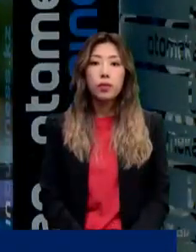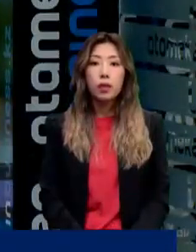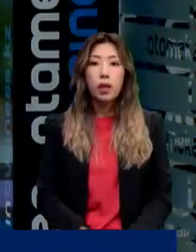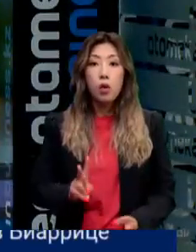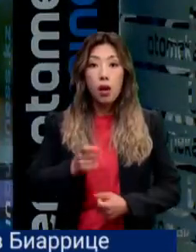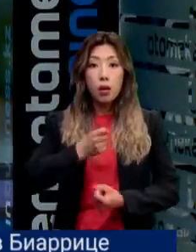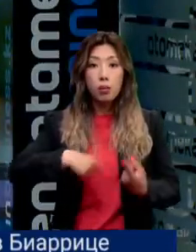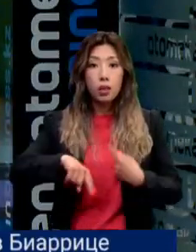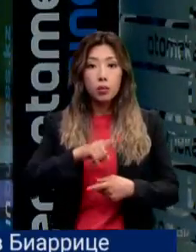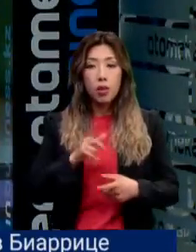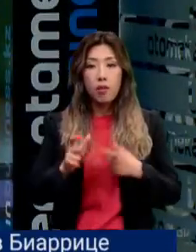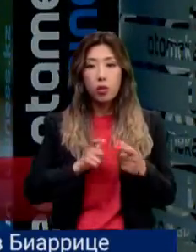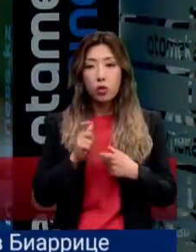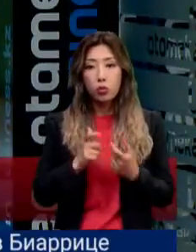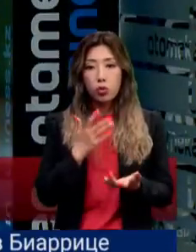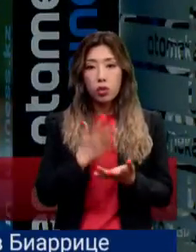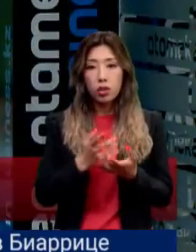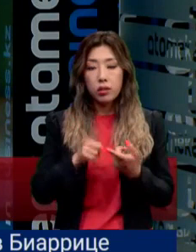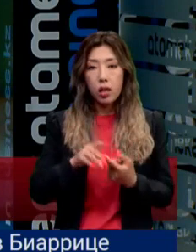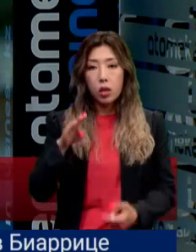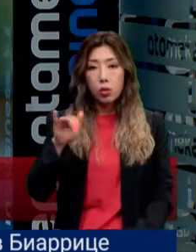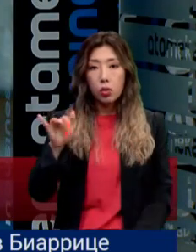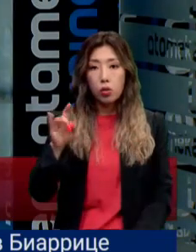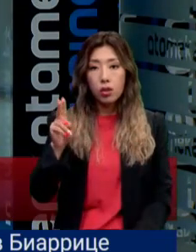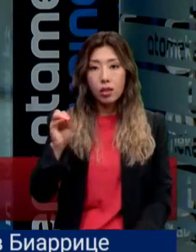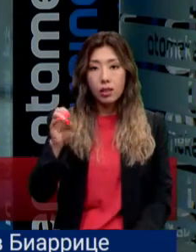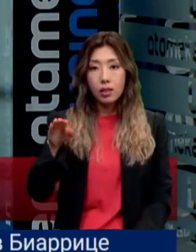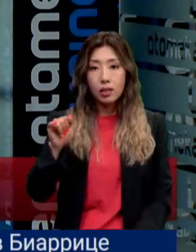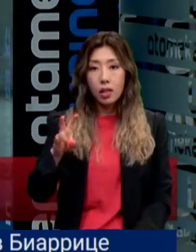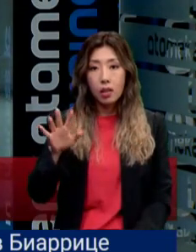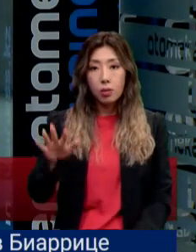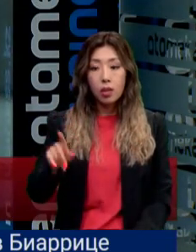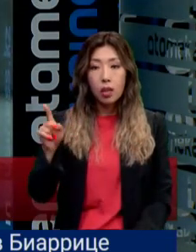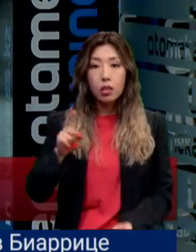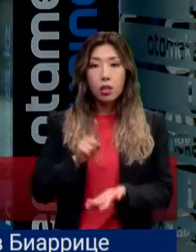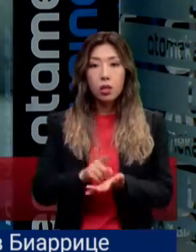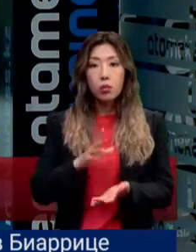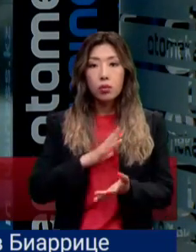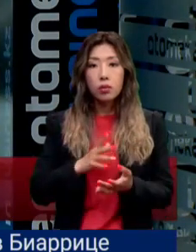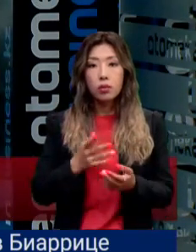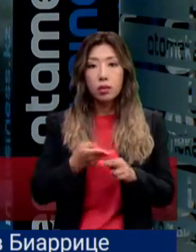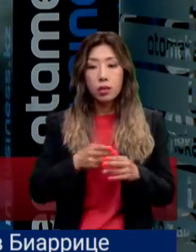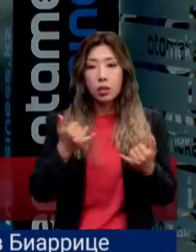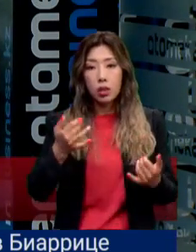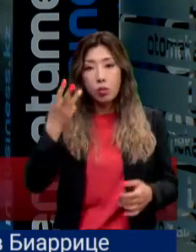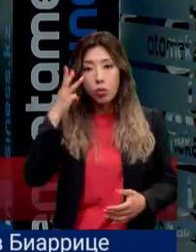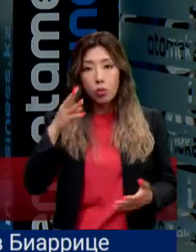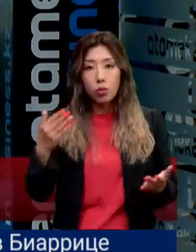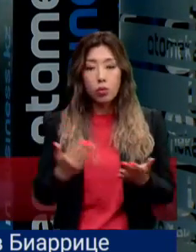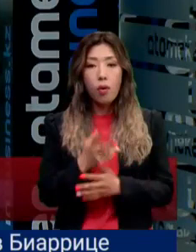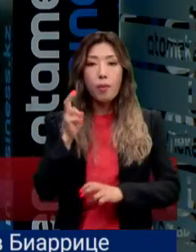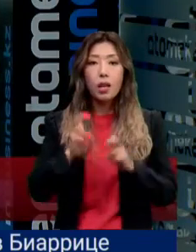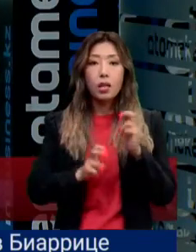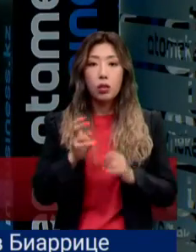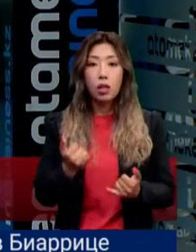Предприниматели возмущены состоянием индустриальной зоны Туркестана. По плану чиновников, она должна была стать площадкой для запуска современных и крупных производств.